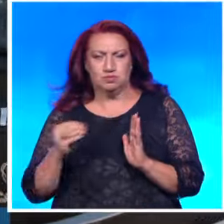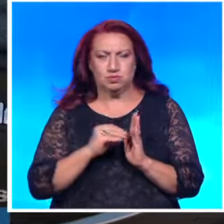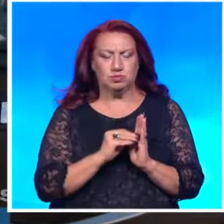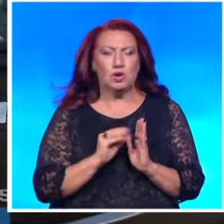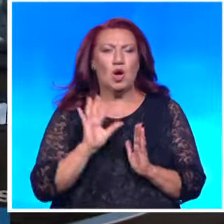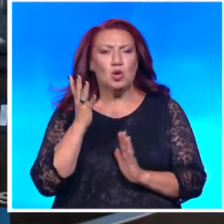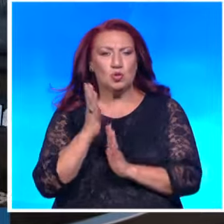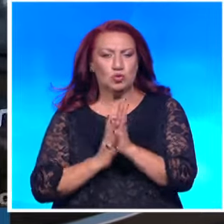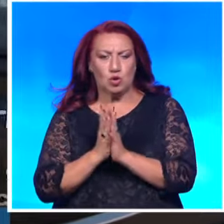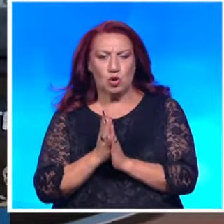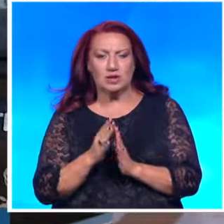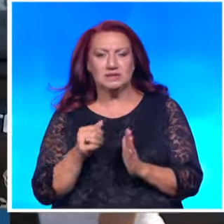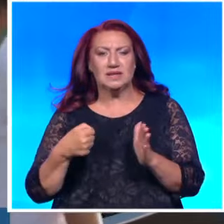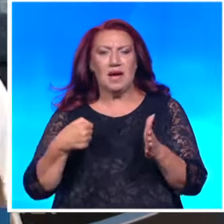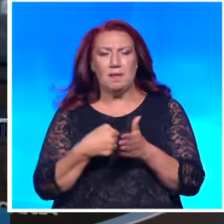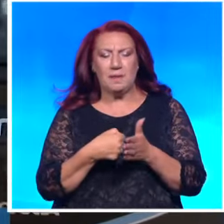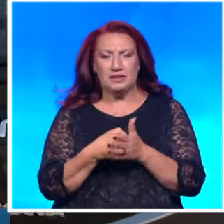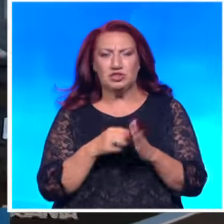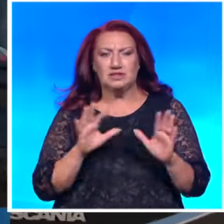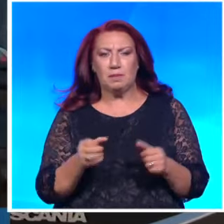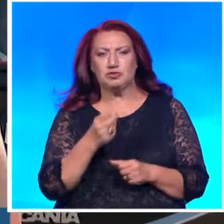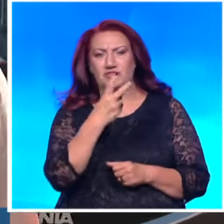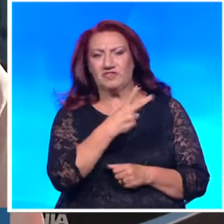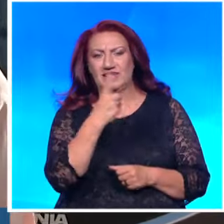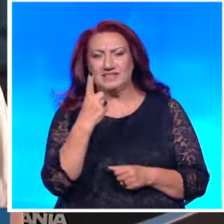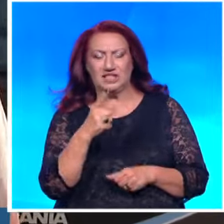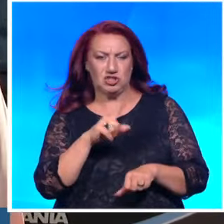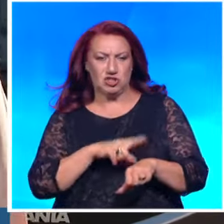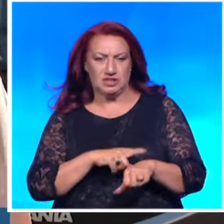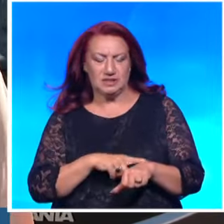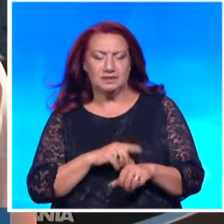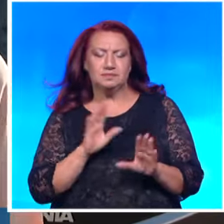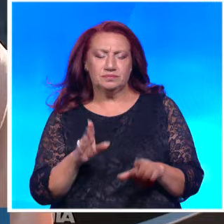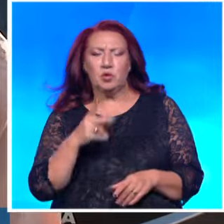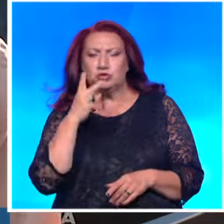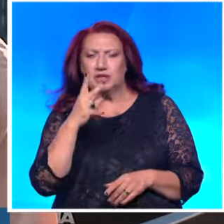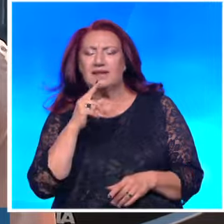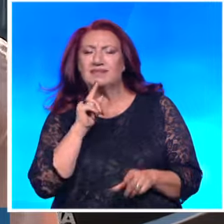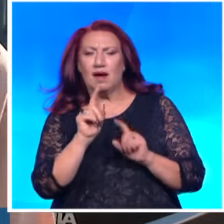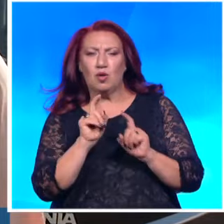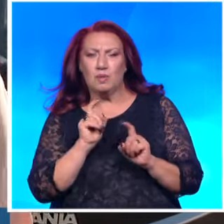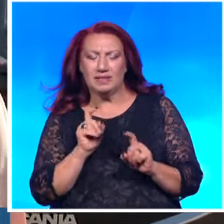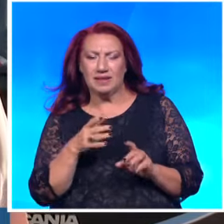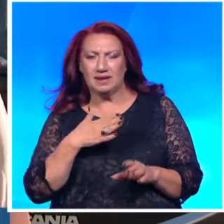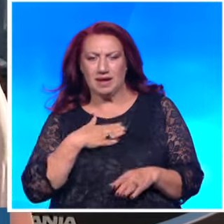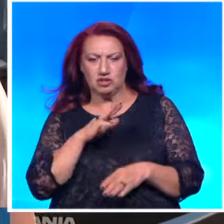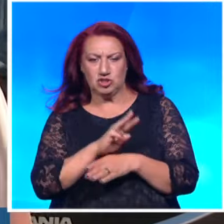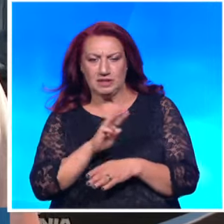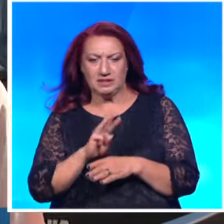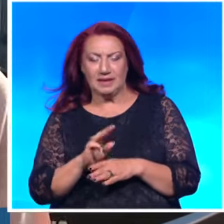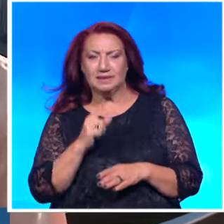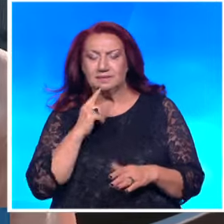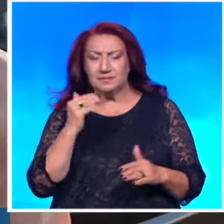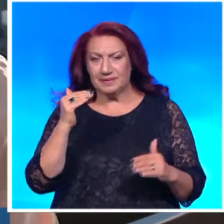турнири. Двобоят започва от 21 часа. Отзивите може да видите на сайта btvsport.bg. Разликата в цената на футболистите на Лудогорец и на Батуми е